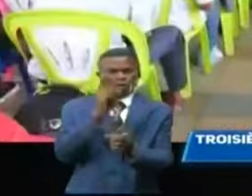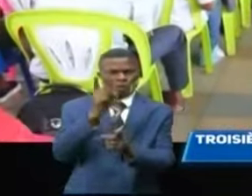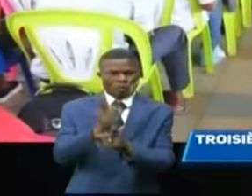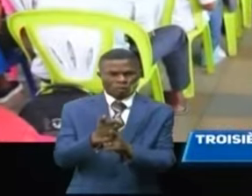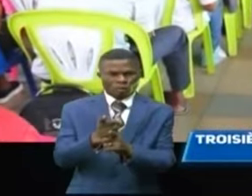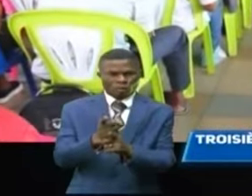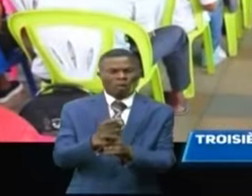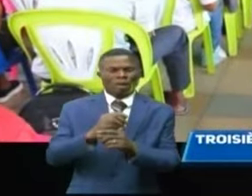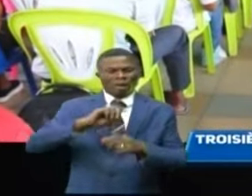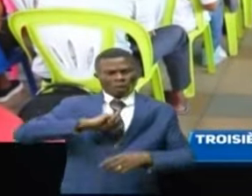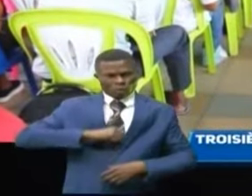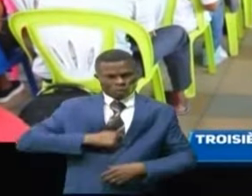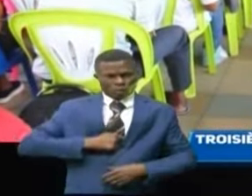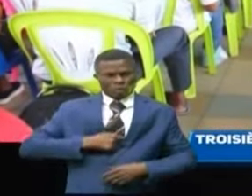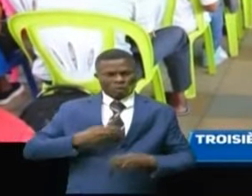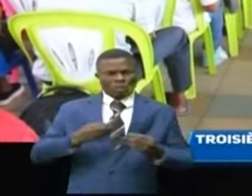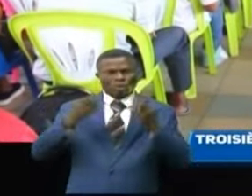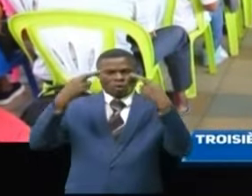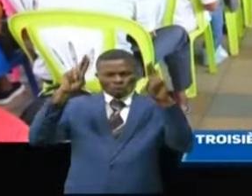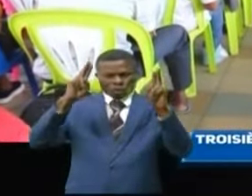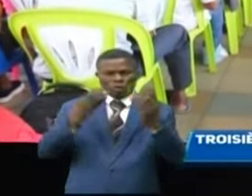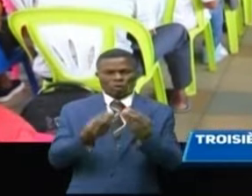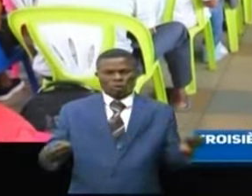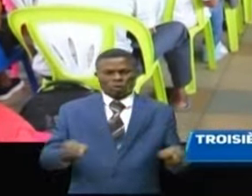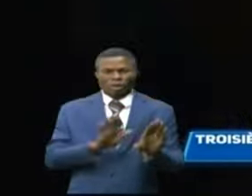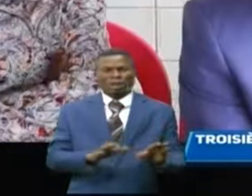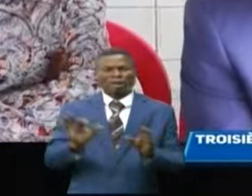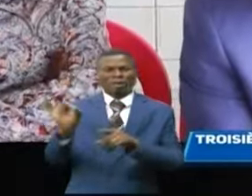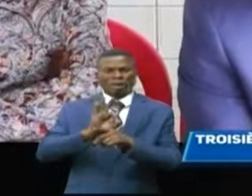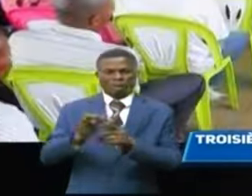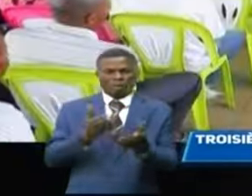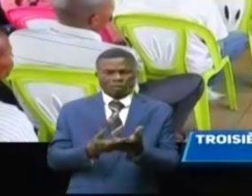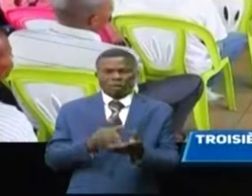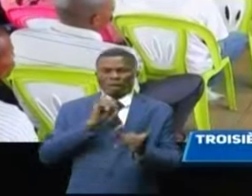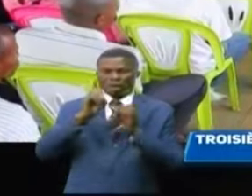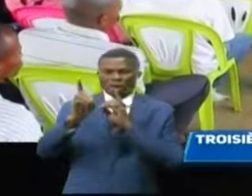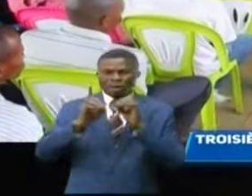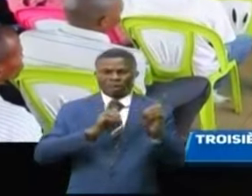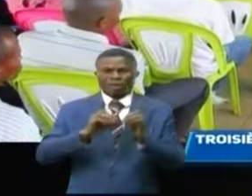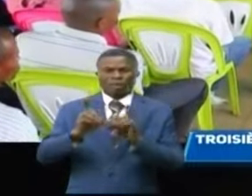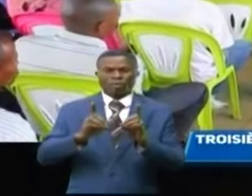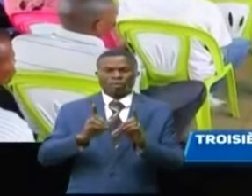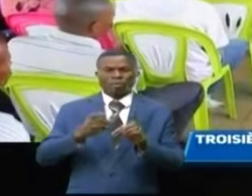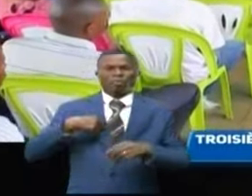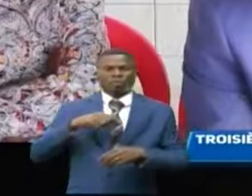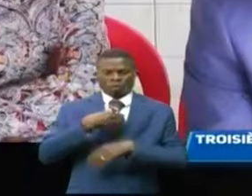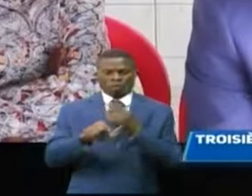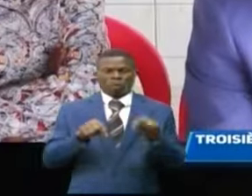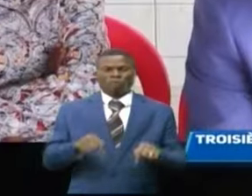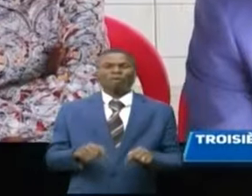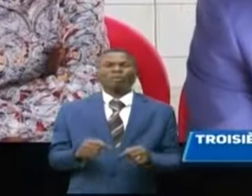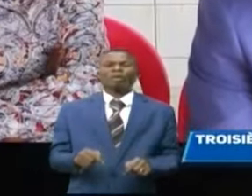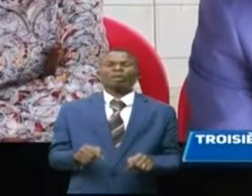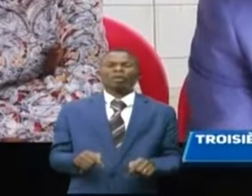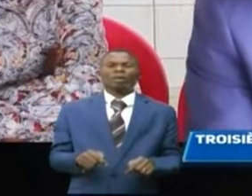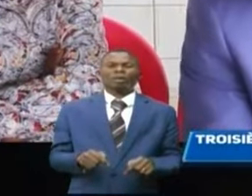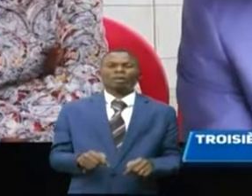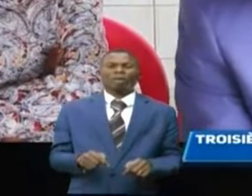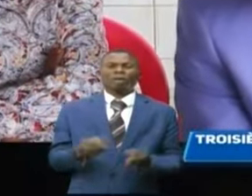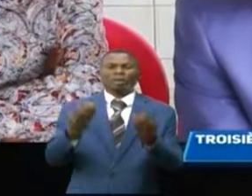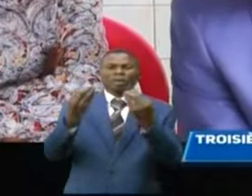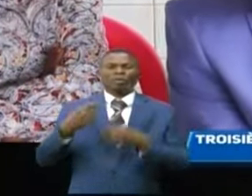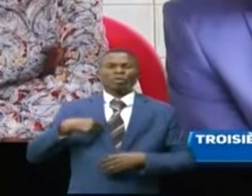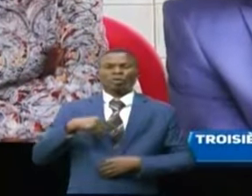et patients afin d'atteindre les résultats escomptés. Le dialogue que nous allons faire actuellement va nous